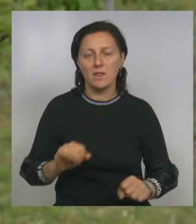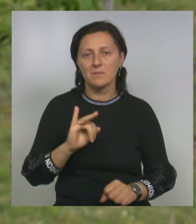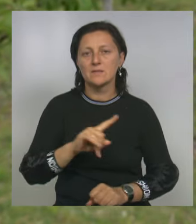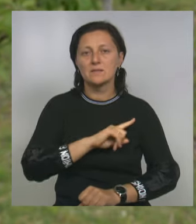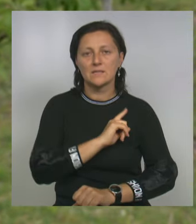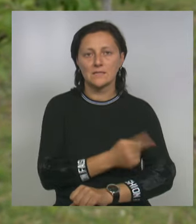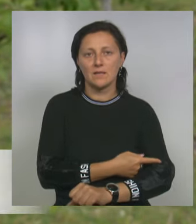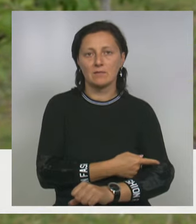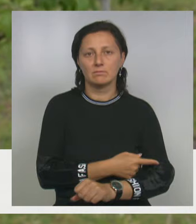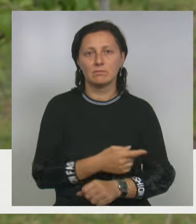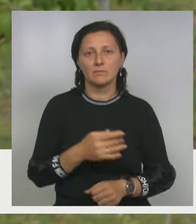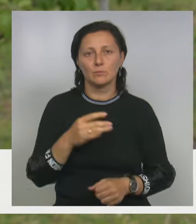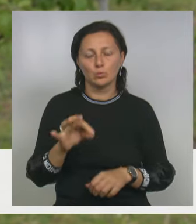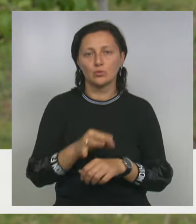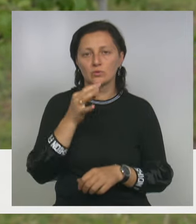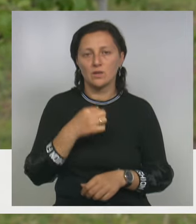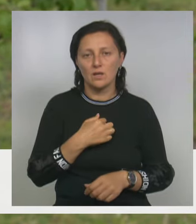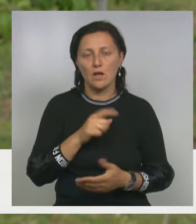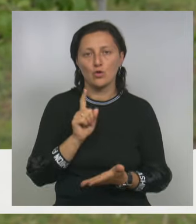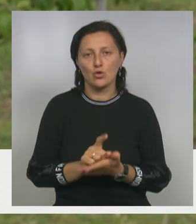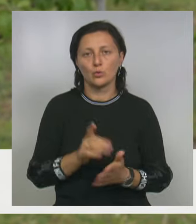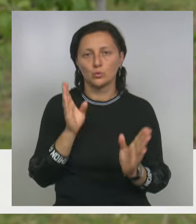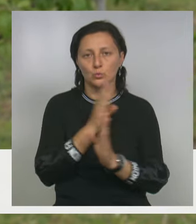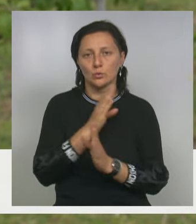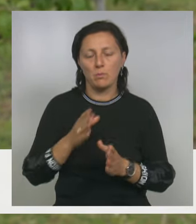он говорит, я иду по судьбе. Вот если мне по судьбе это